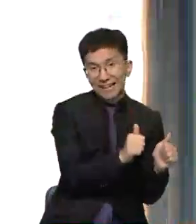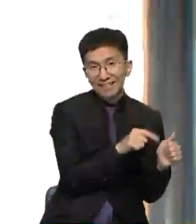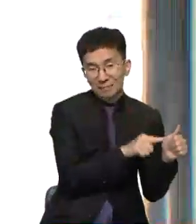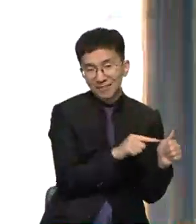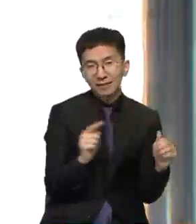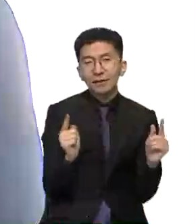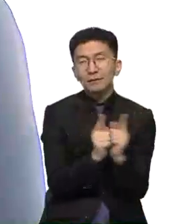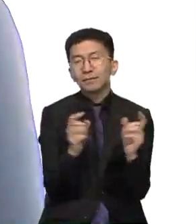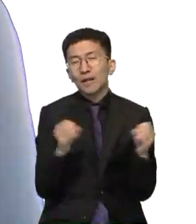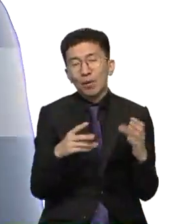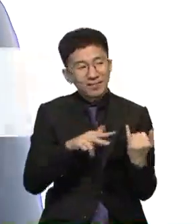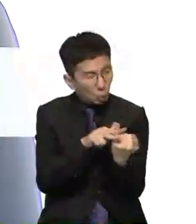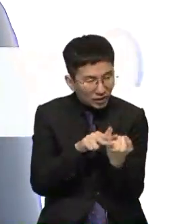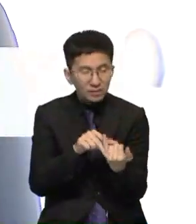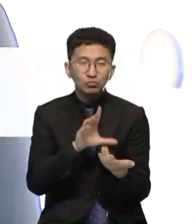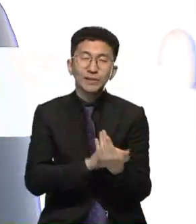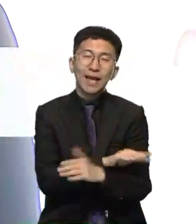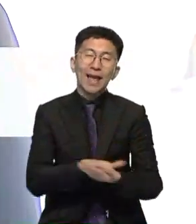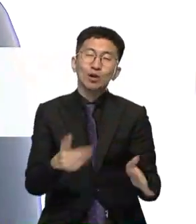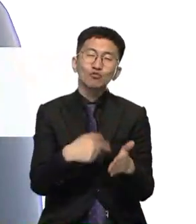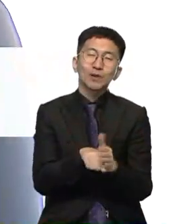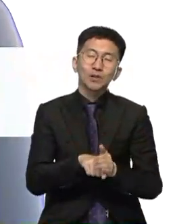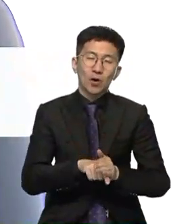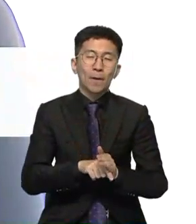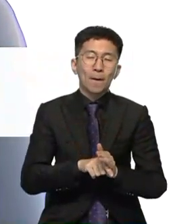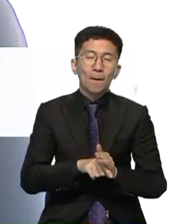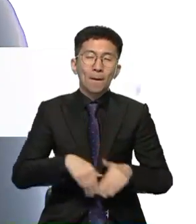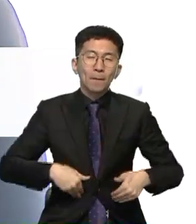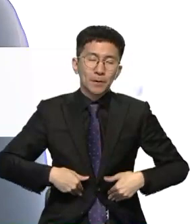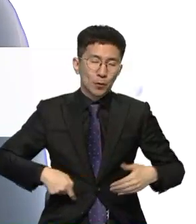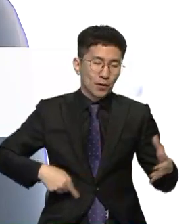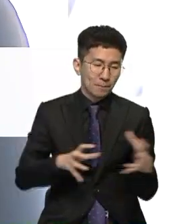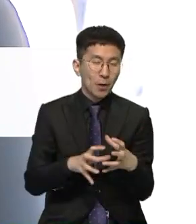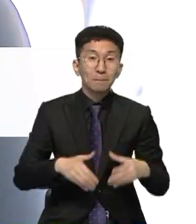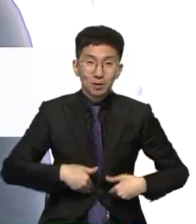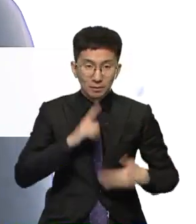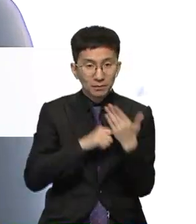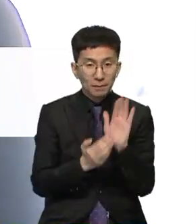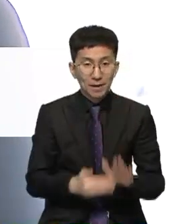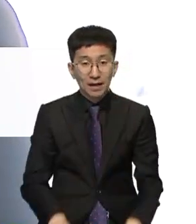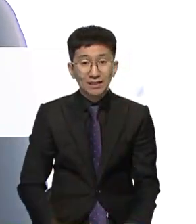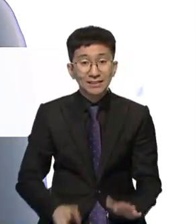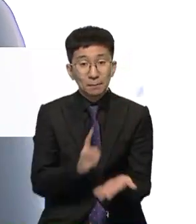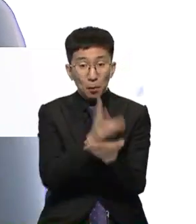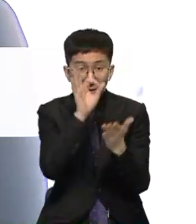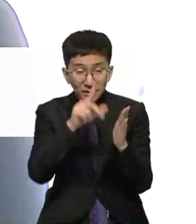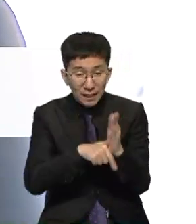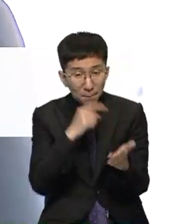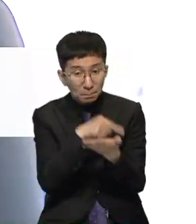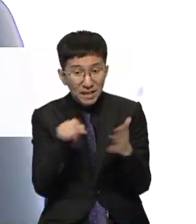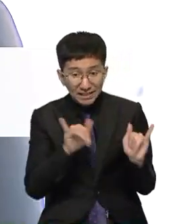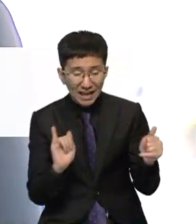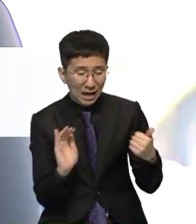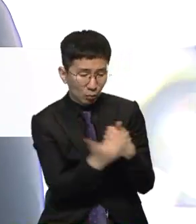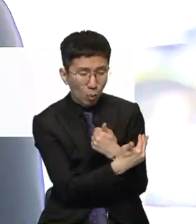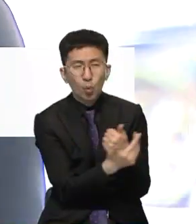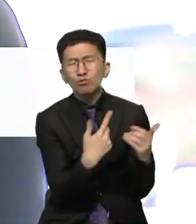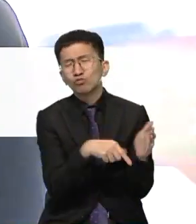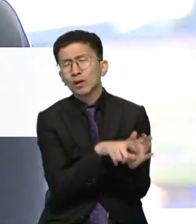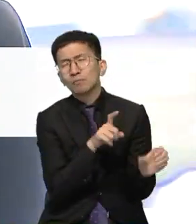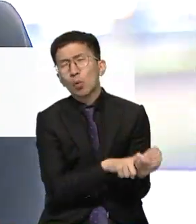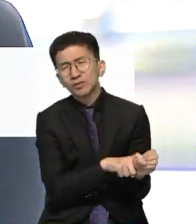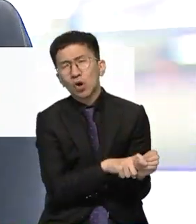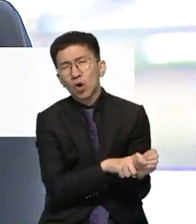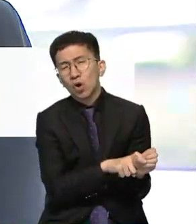강조했습니다. 우선 현재 있는 법령 안에서 피해자의 안전을 가장 주안점으로 두고